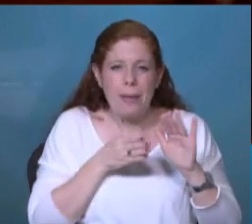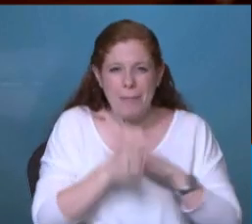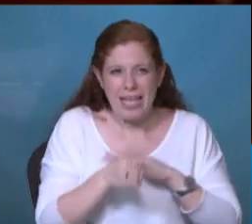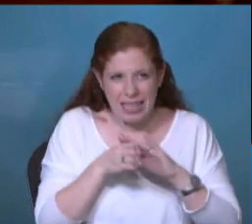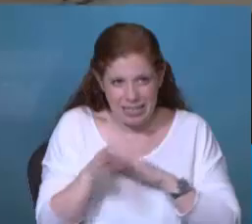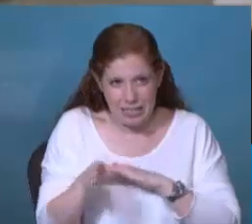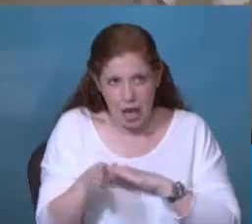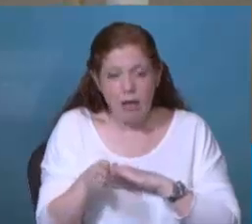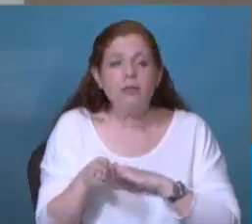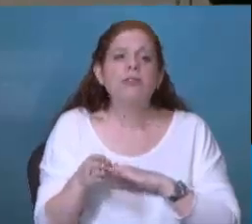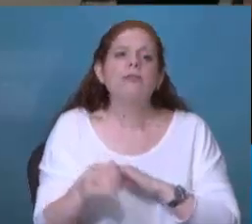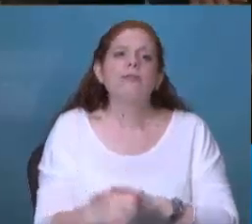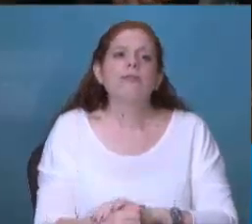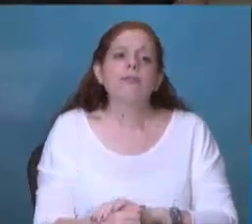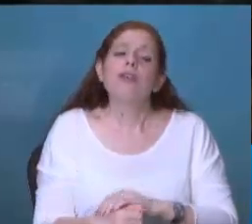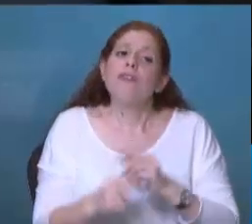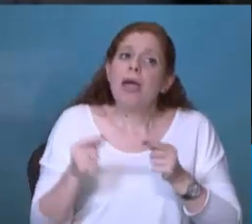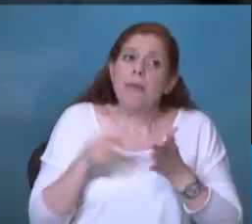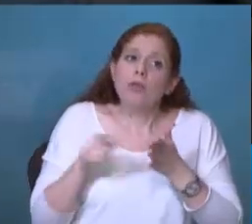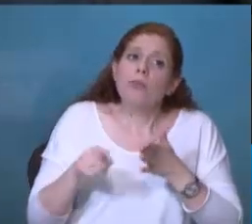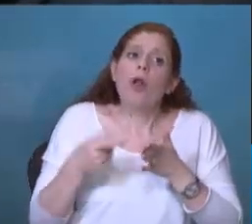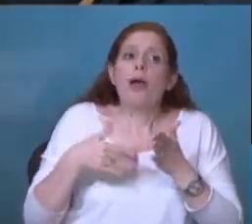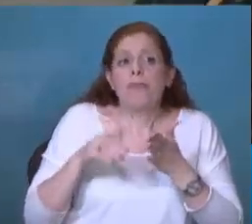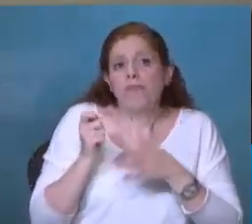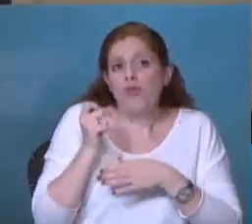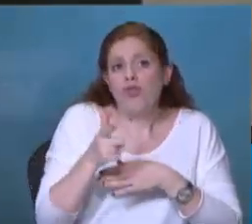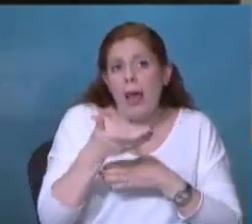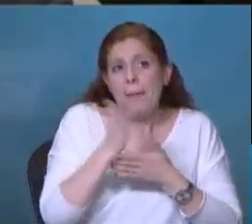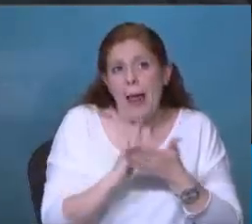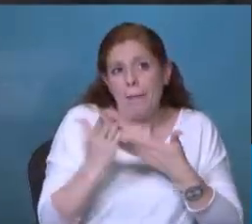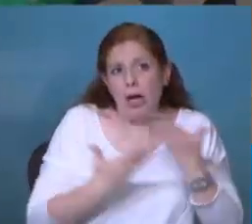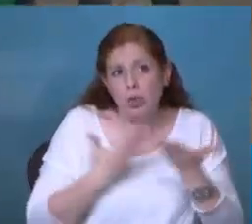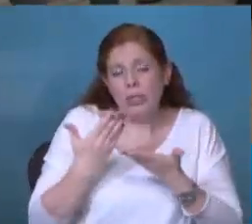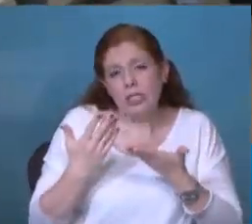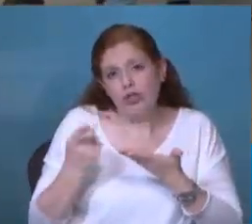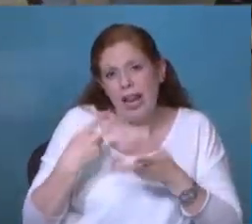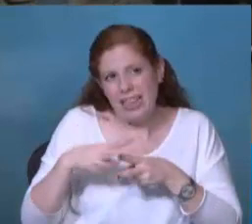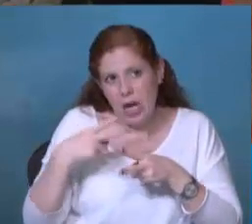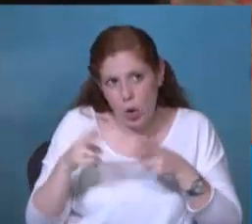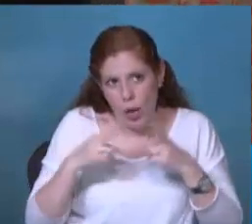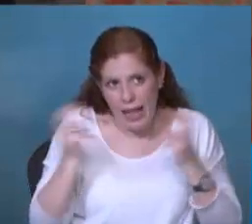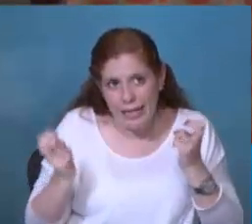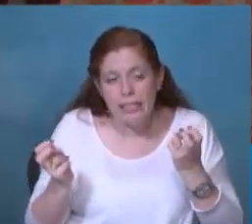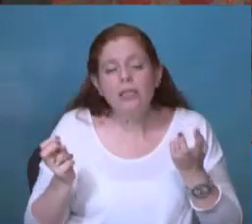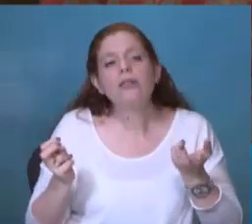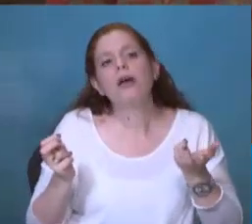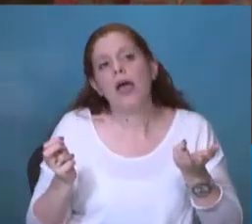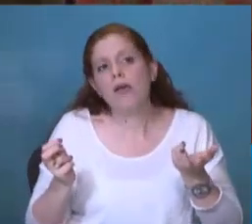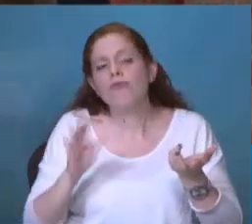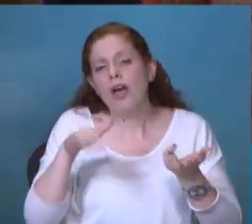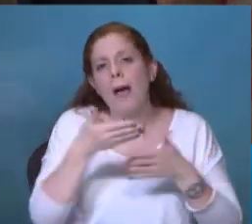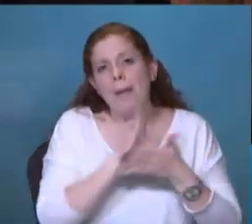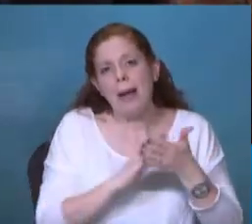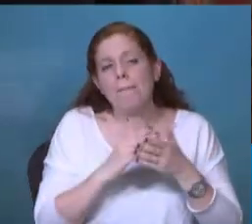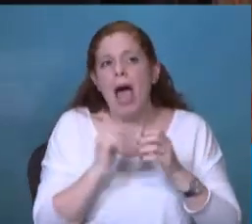un contributo con il quale noi andremo a finanziare parte di questo servizio di pulizia della città e anche la manutenzione